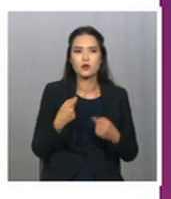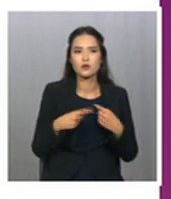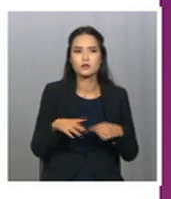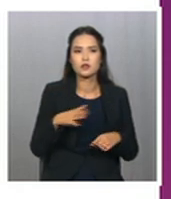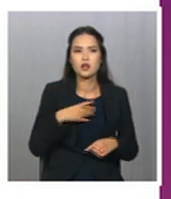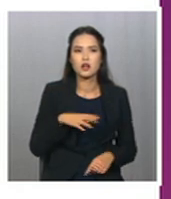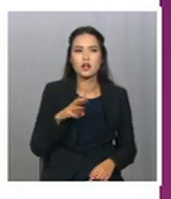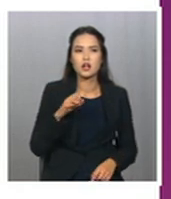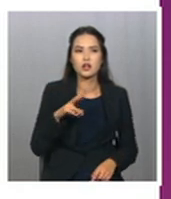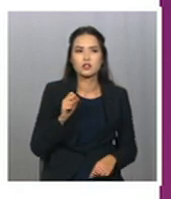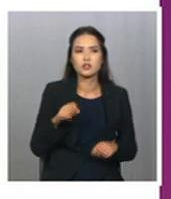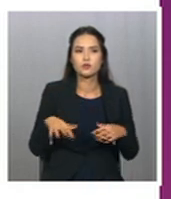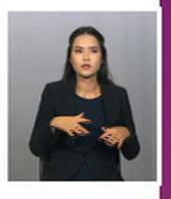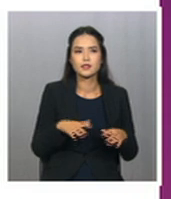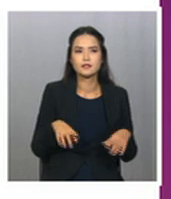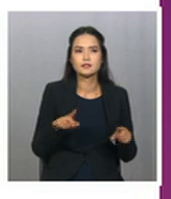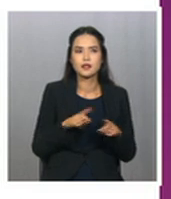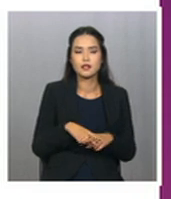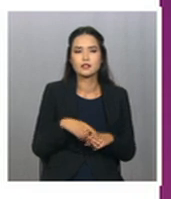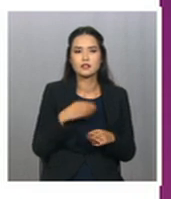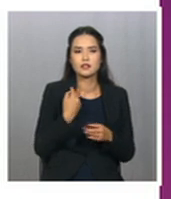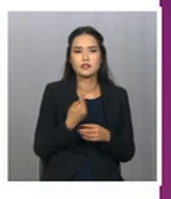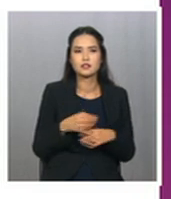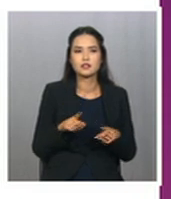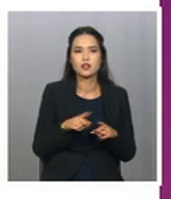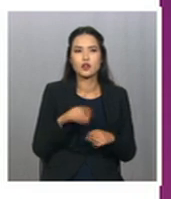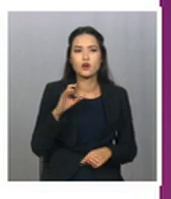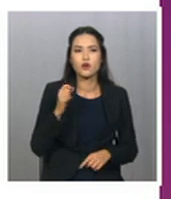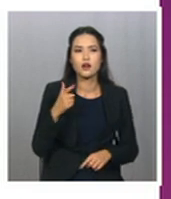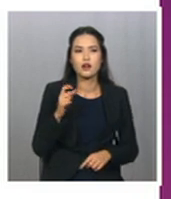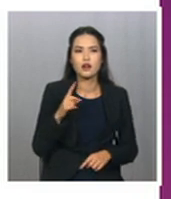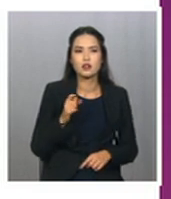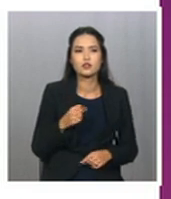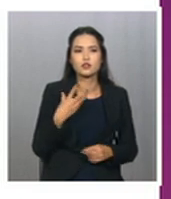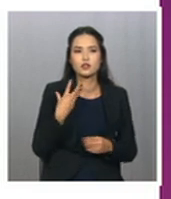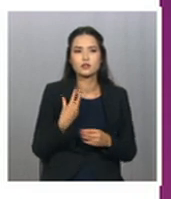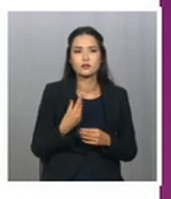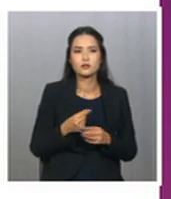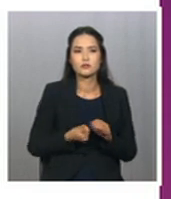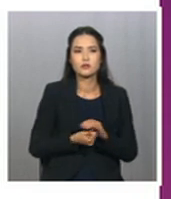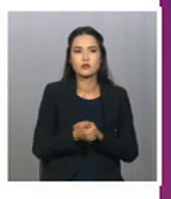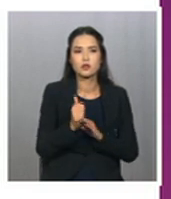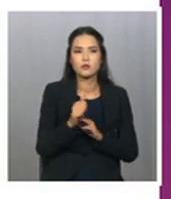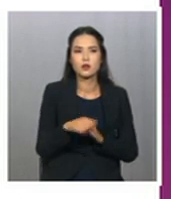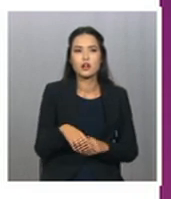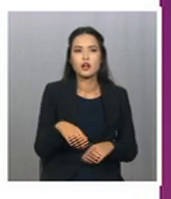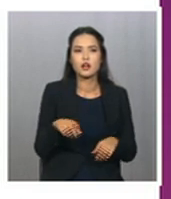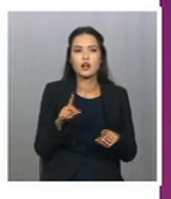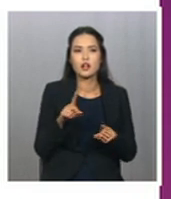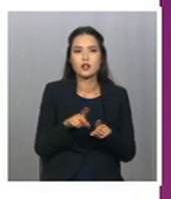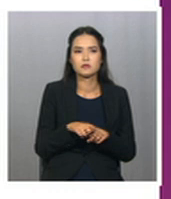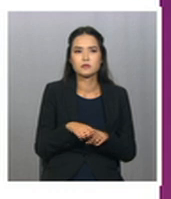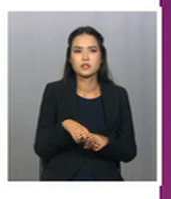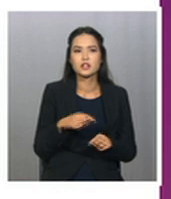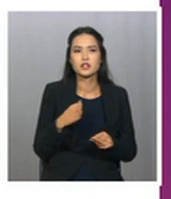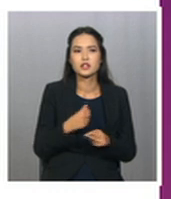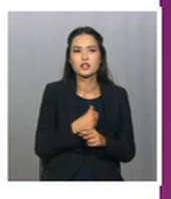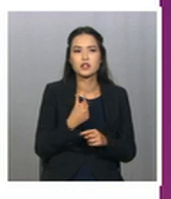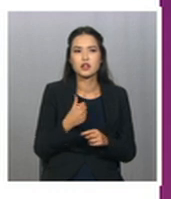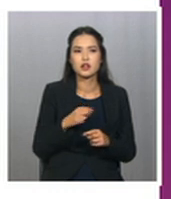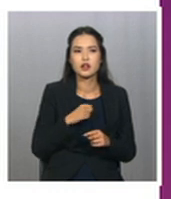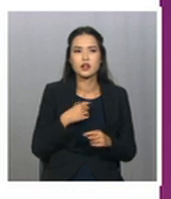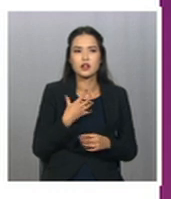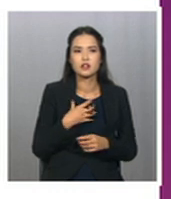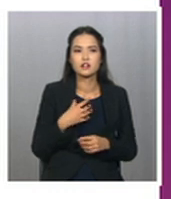Алаш қозғалысы сияқты аса ірі саяси, рухани құбылыстың басталуы әлбетте ең алдымен қазақ